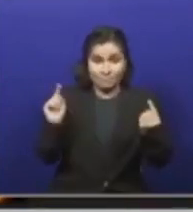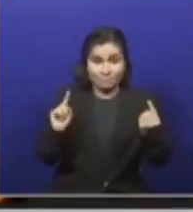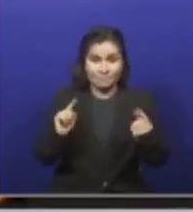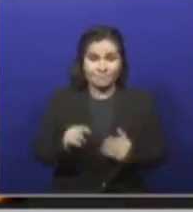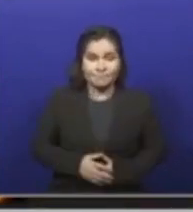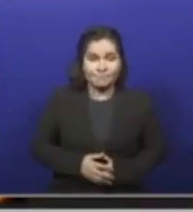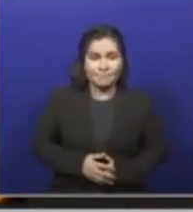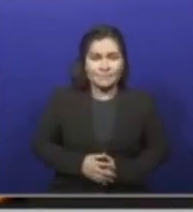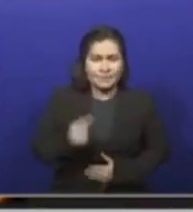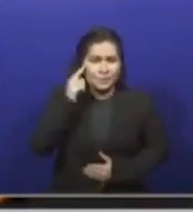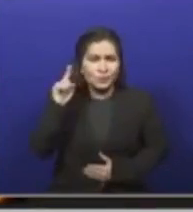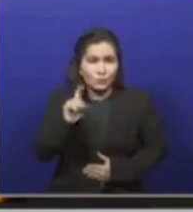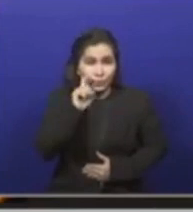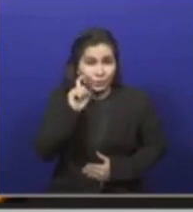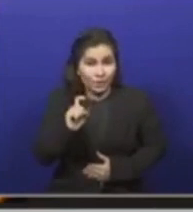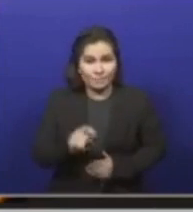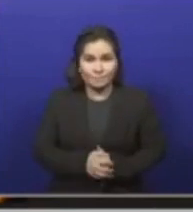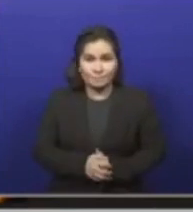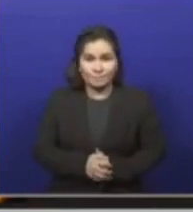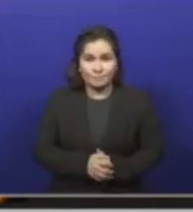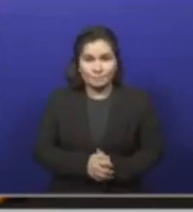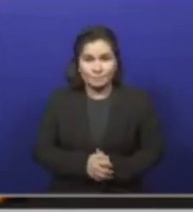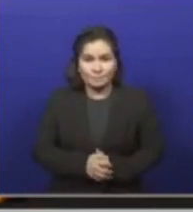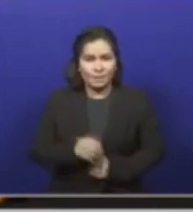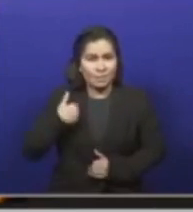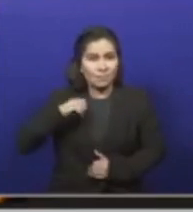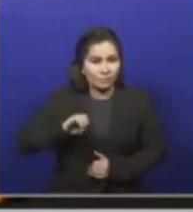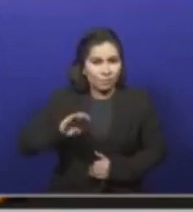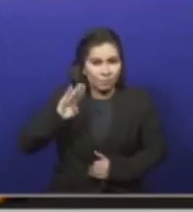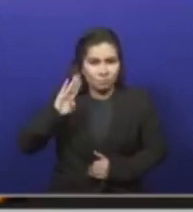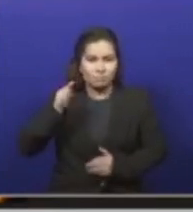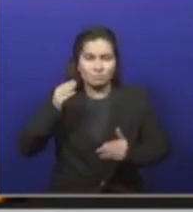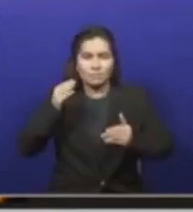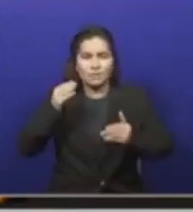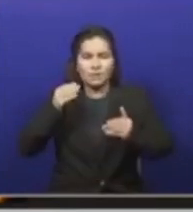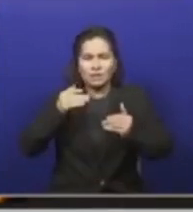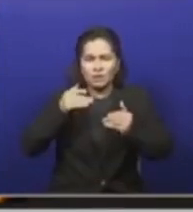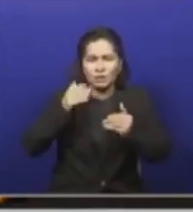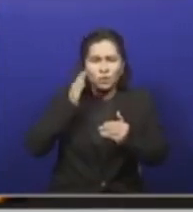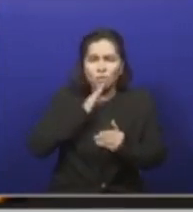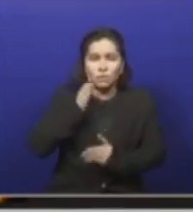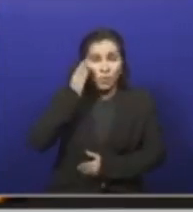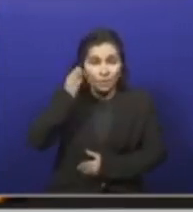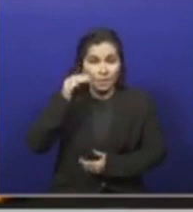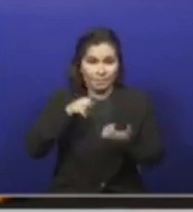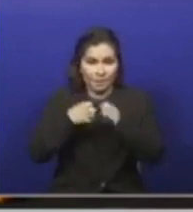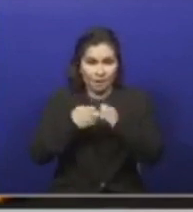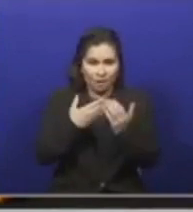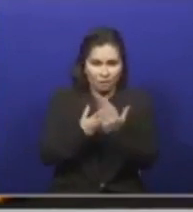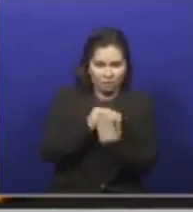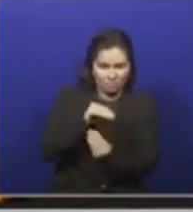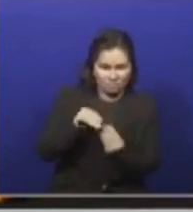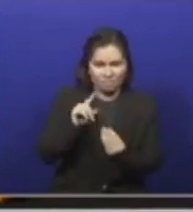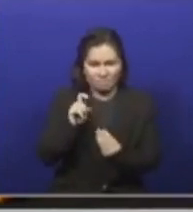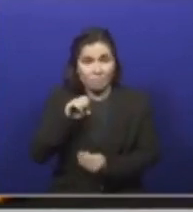สงสัยเหมือนกันครับว่ากิจการหรือว่าบริษัทถ้าสมมุติว่ากำลังจะเกิดสภาวะขาดสภาพคล่องเนี่ยบริษั